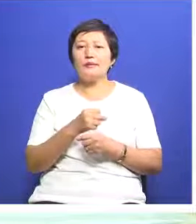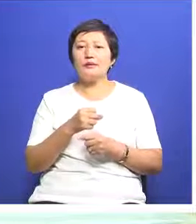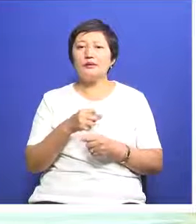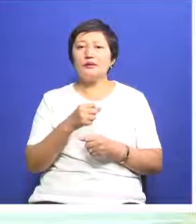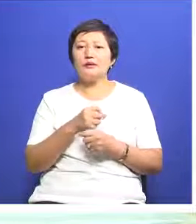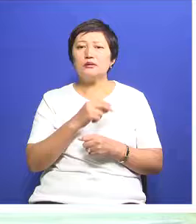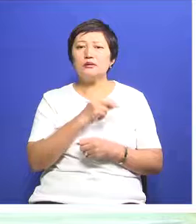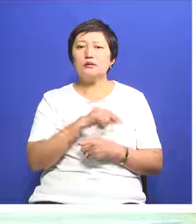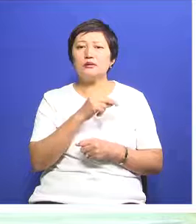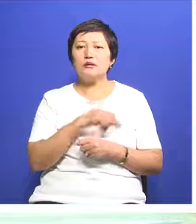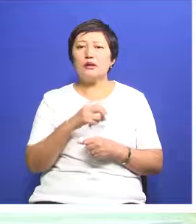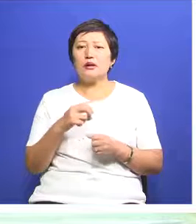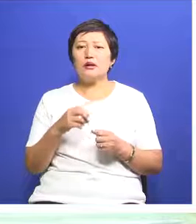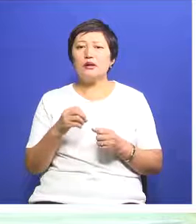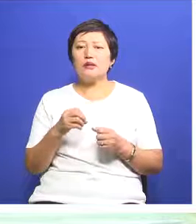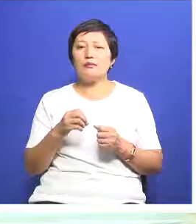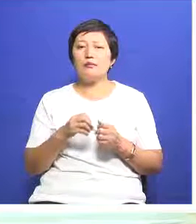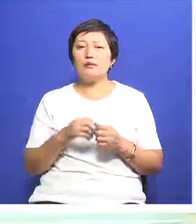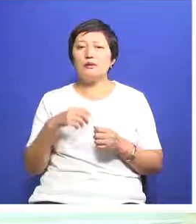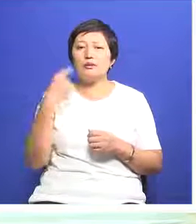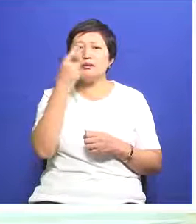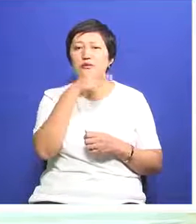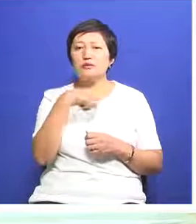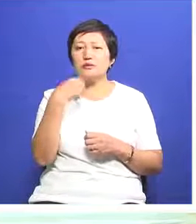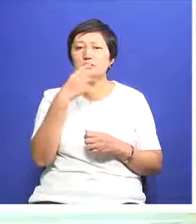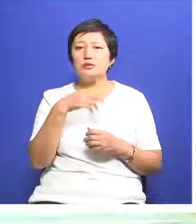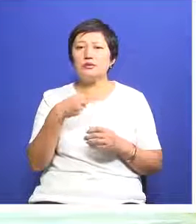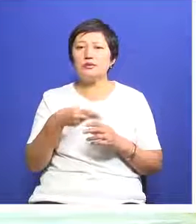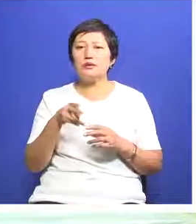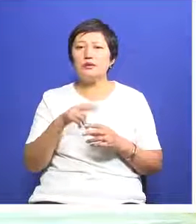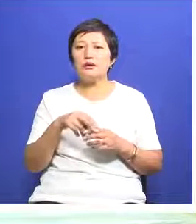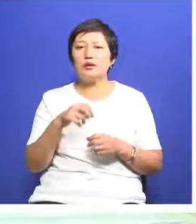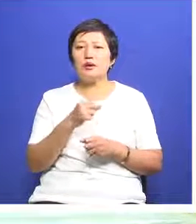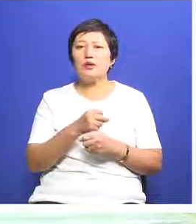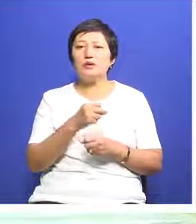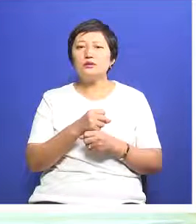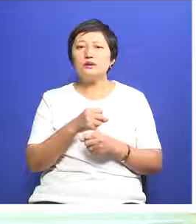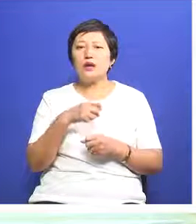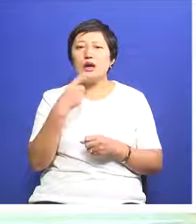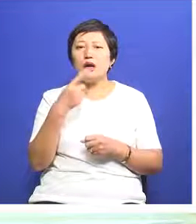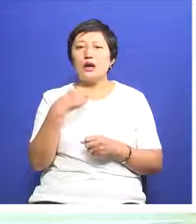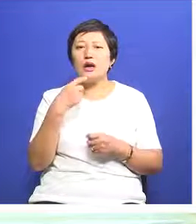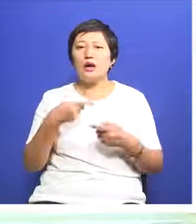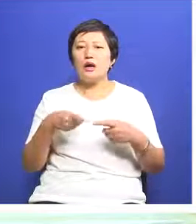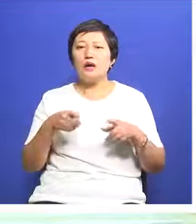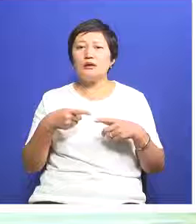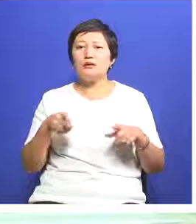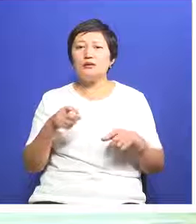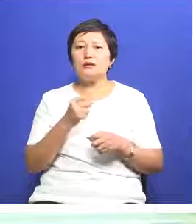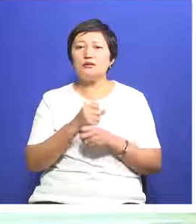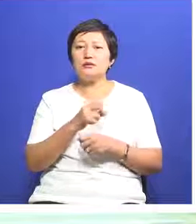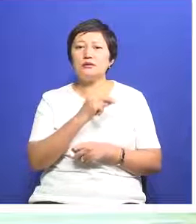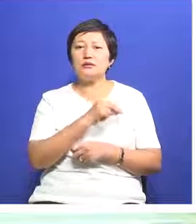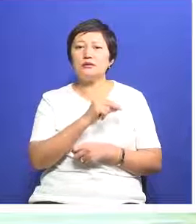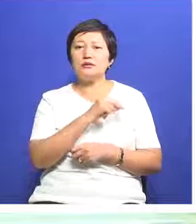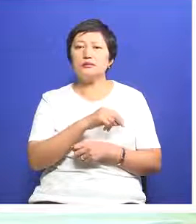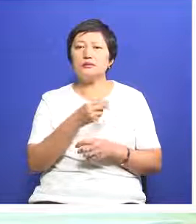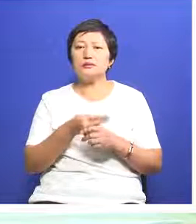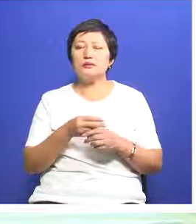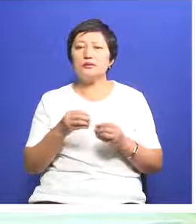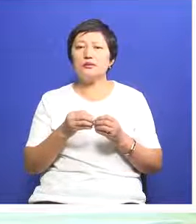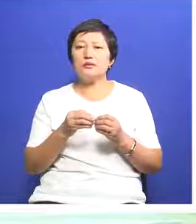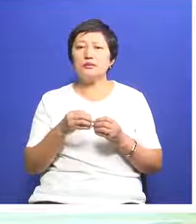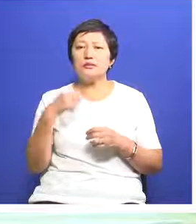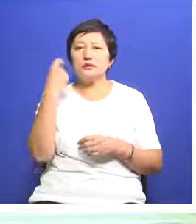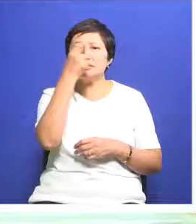тағайындалған. Оған дейін 1994 жылдан бері осы әкімшілікте әртүрлі салада қызмет атқарып келдім. 15